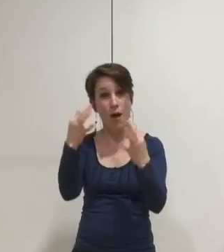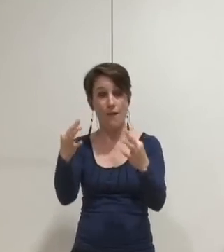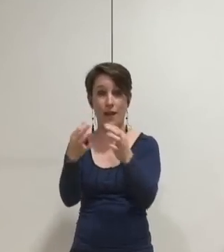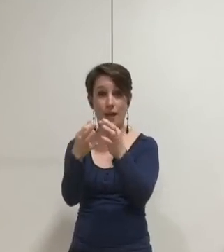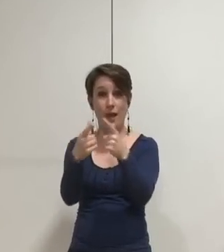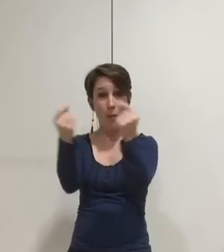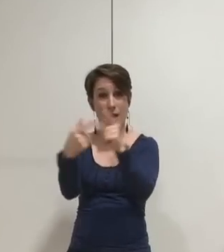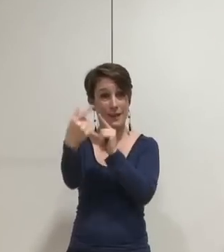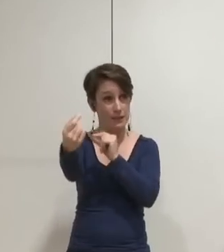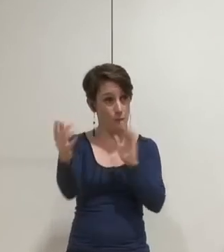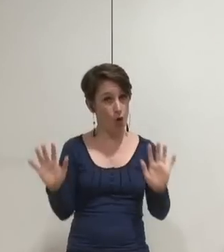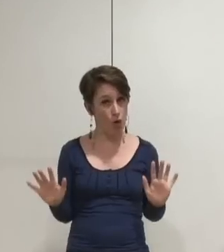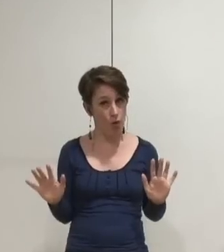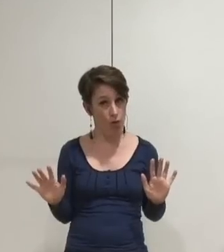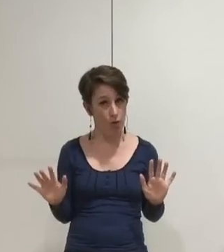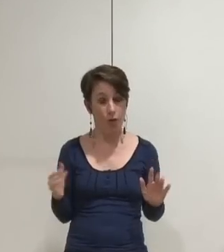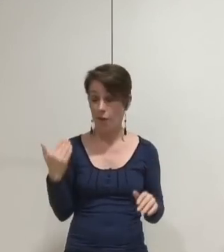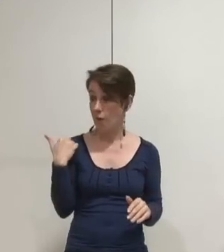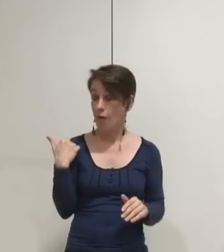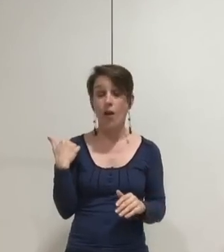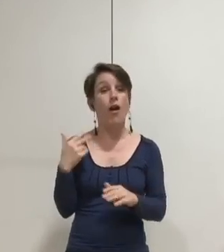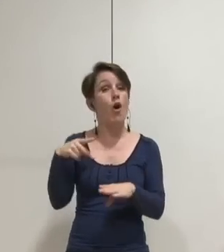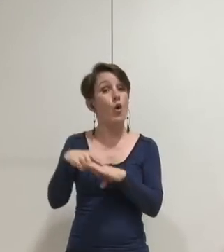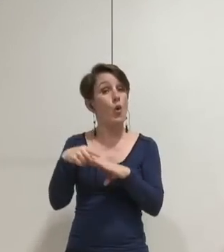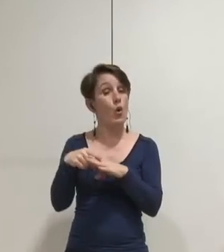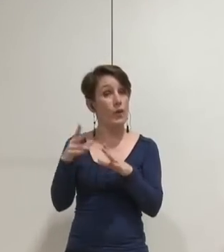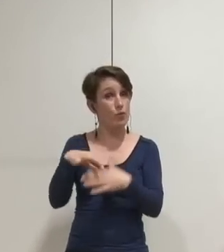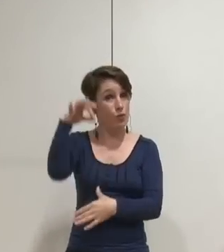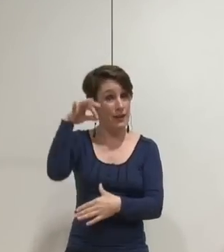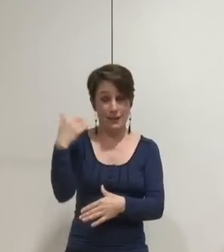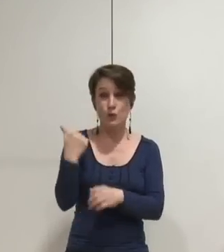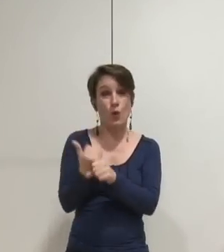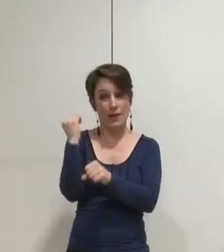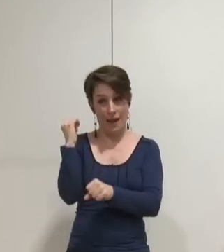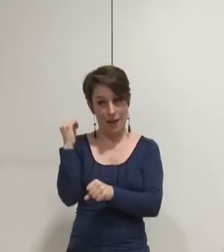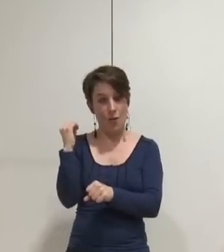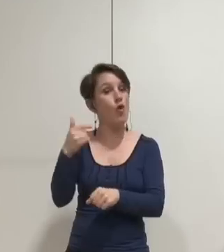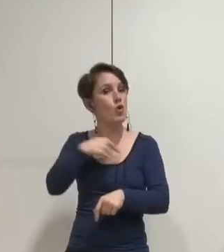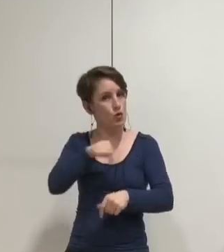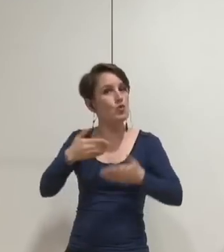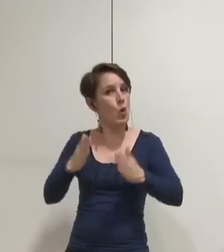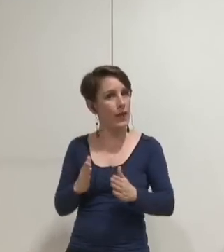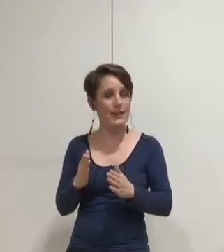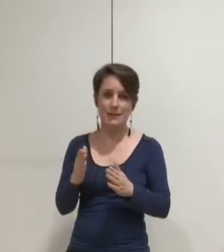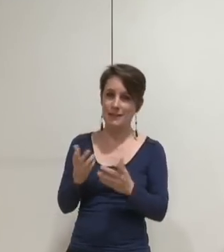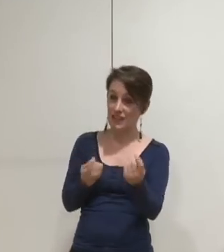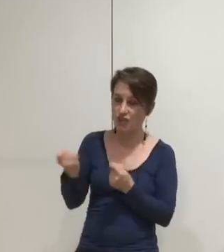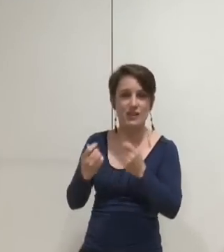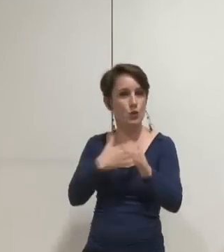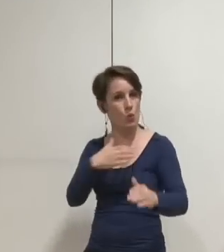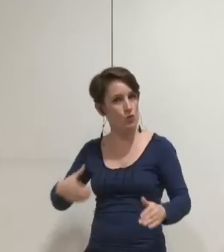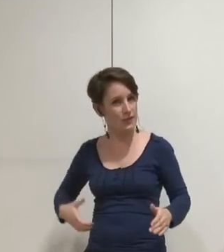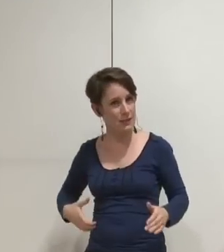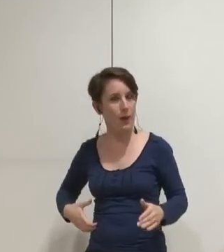en début de mandat de remunicipaliser ce palais je sais que vous regrettez fortement la gestion de